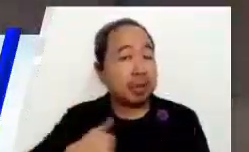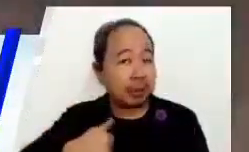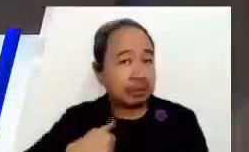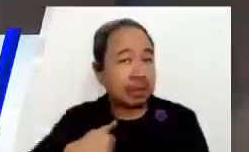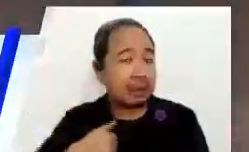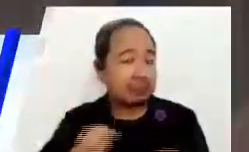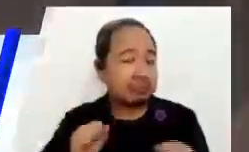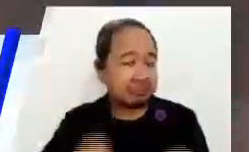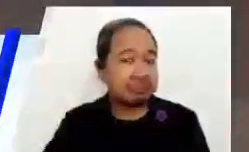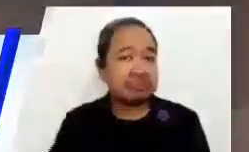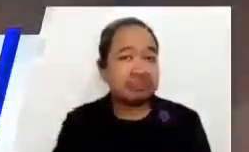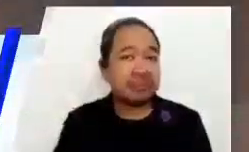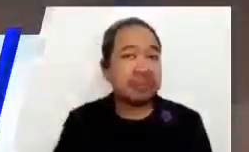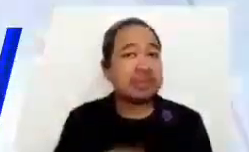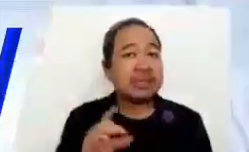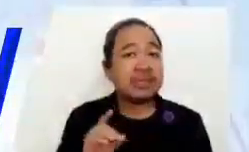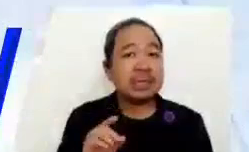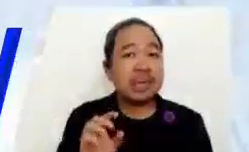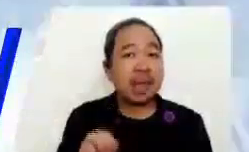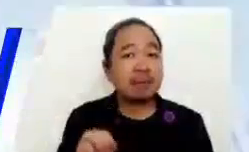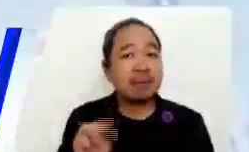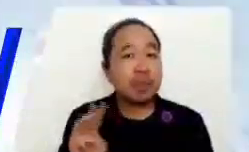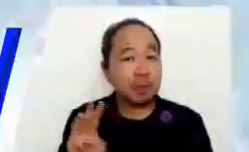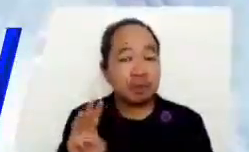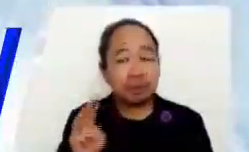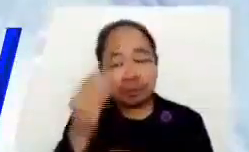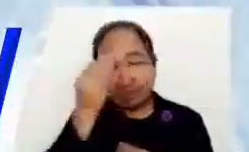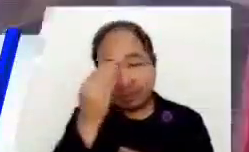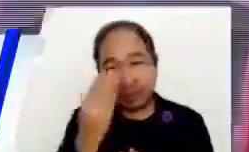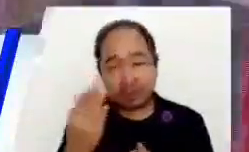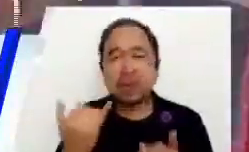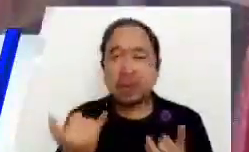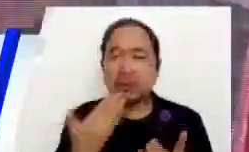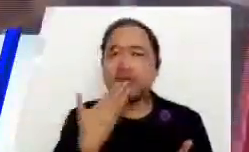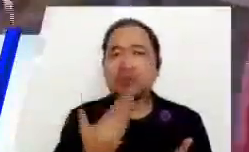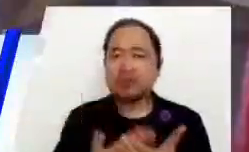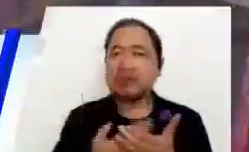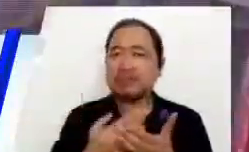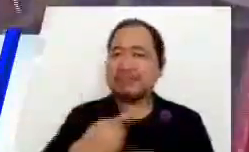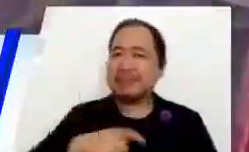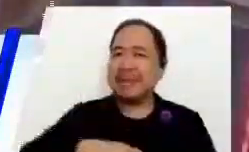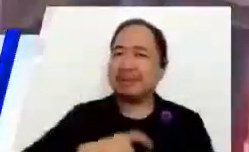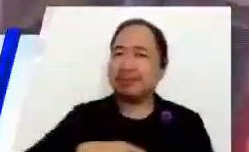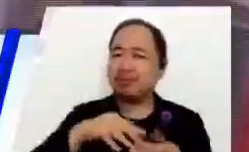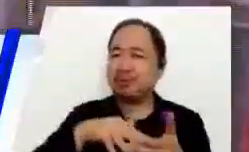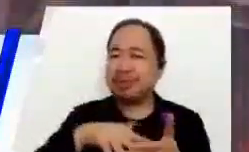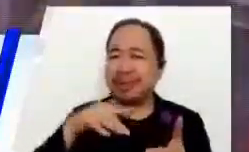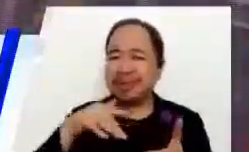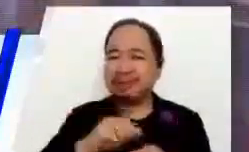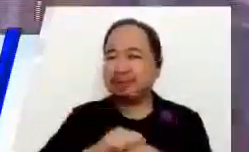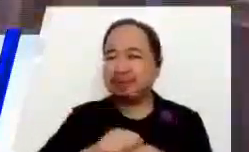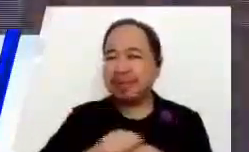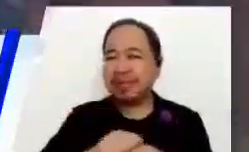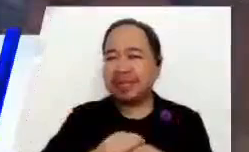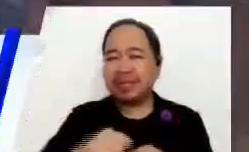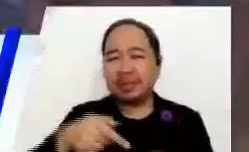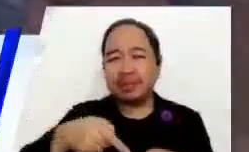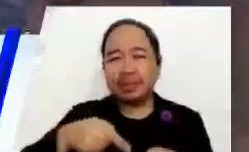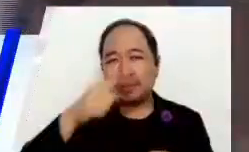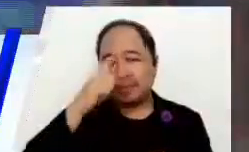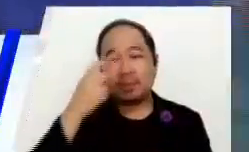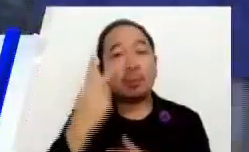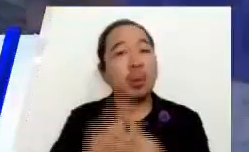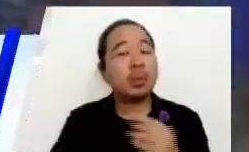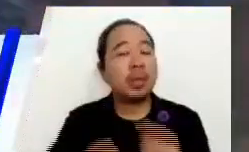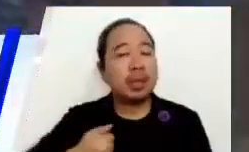Department of Migrant Workers, maganda ang timing na kanilang pag-aaral dahil parehong kailangan ngayon ng Canada at Japan ang